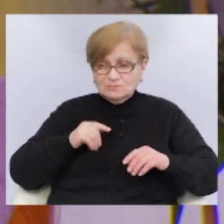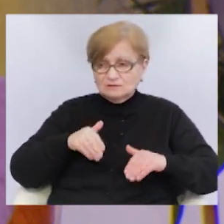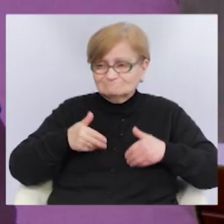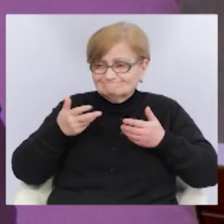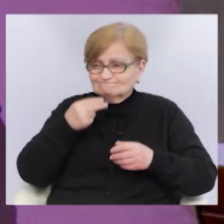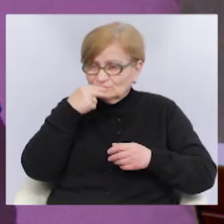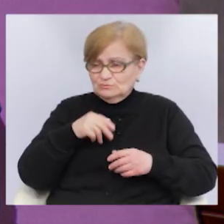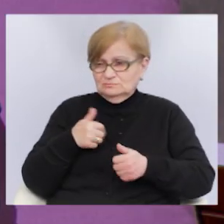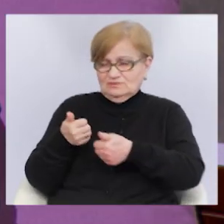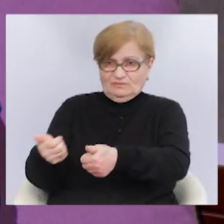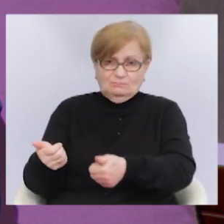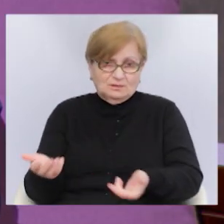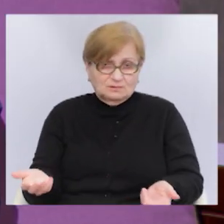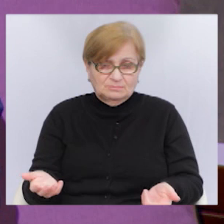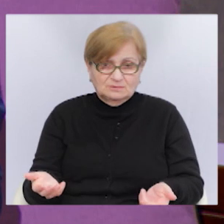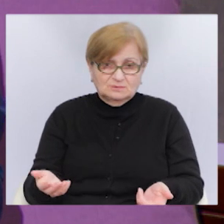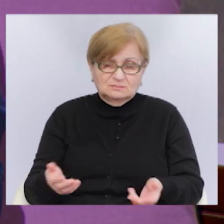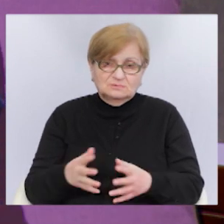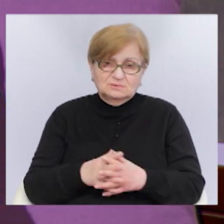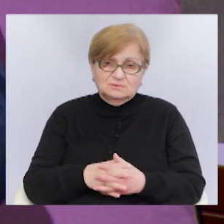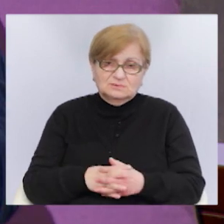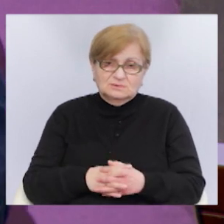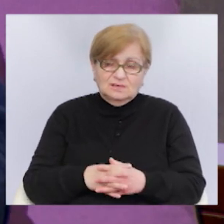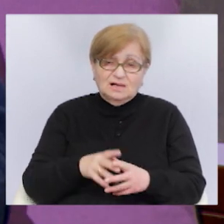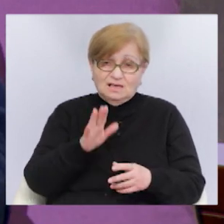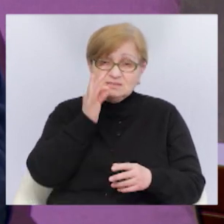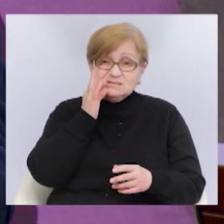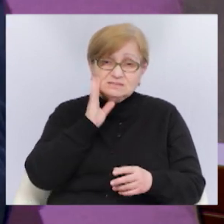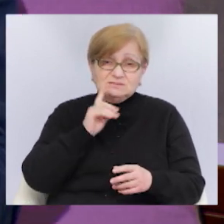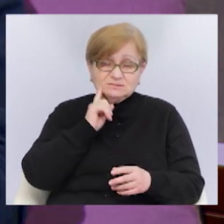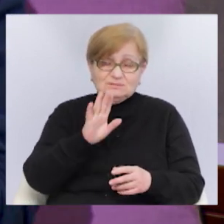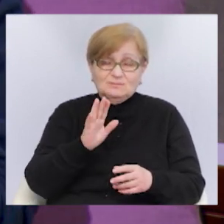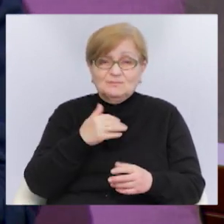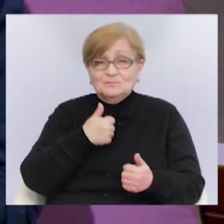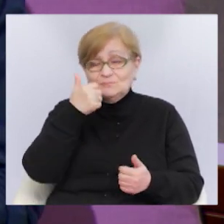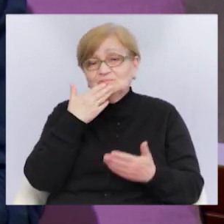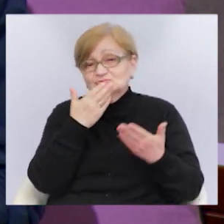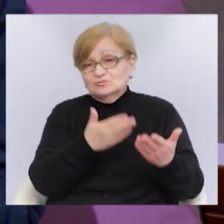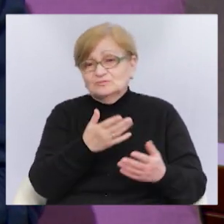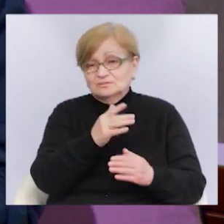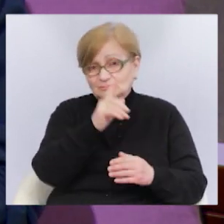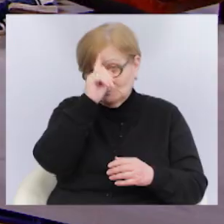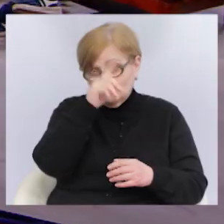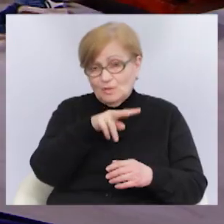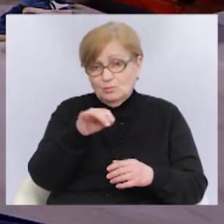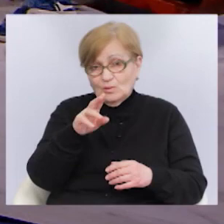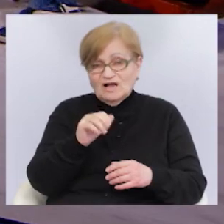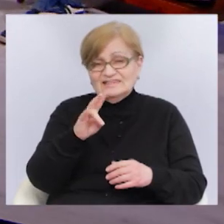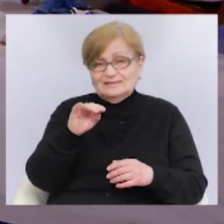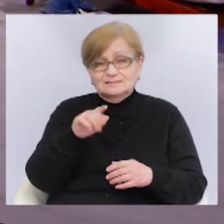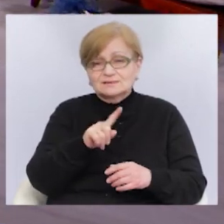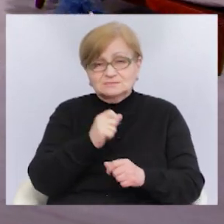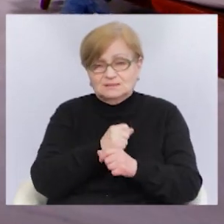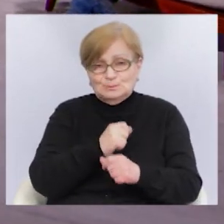საყვარელ ადამიანს, ხო? სანამ აი ამ თვითთანაგრძნობის ნაწილზე გადავალთ, მოდი აი ლუკას და ნიტას ვკითხოთ, რა პროცესში